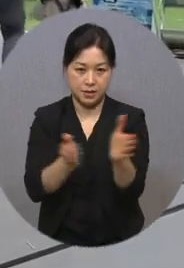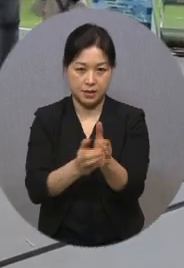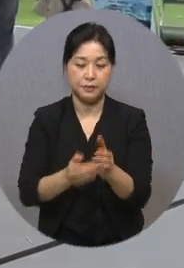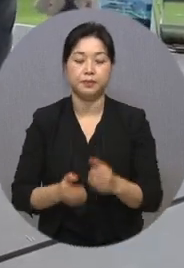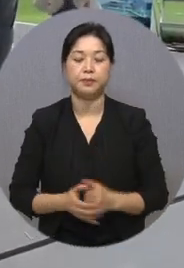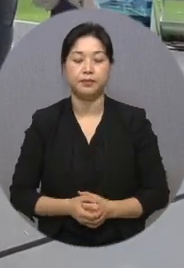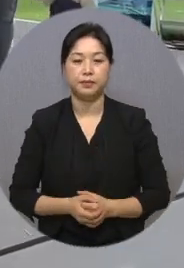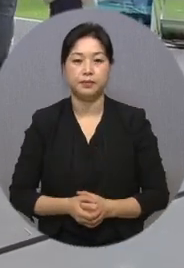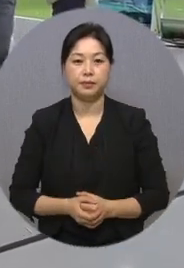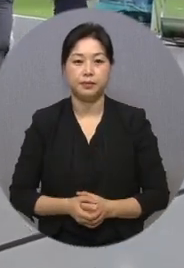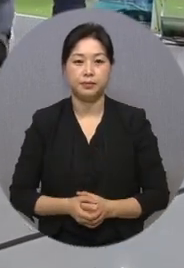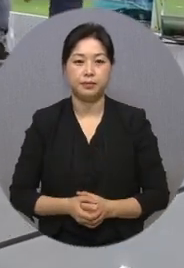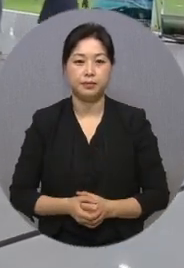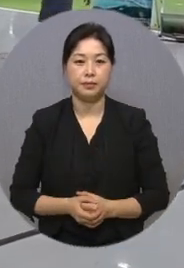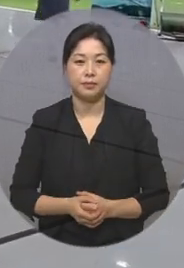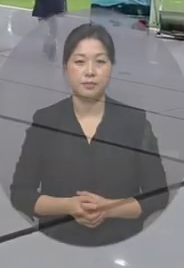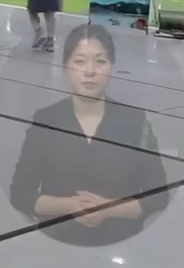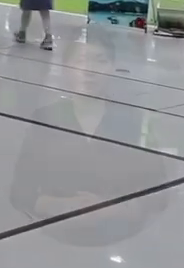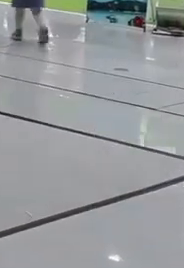복지TV 뉴스 이영춘입니다.